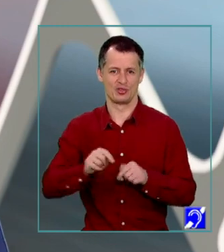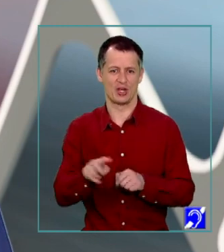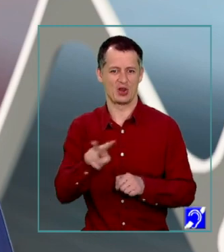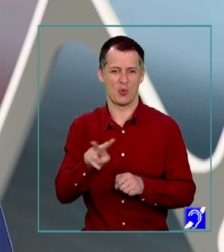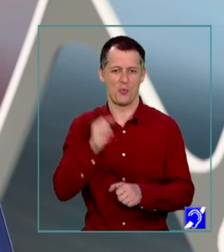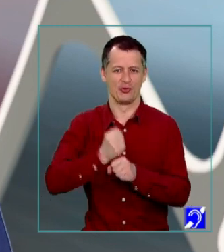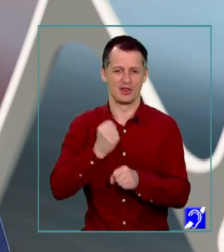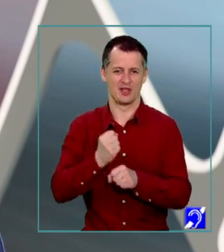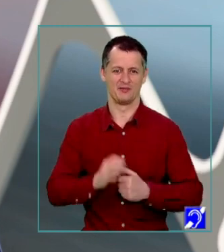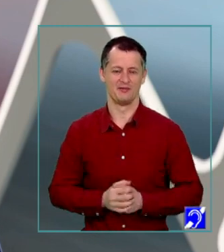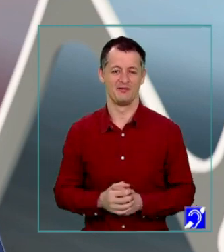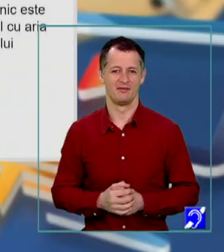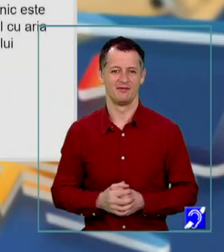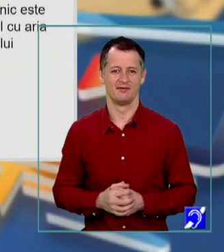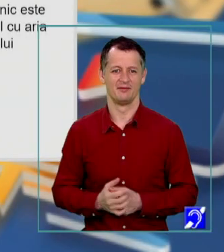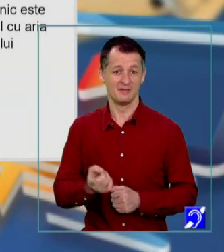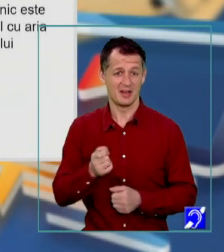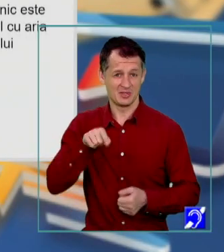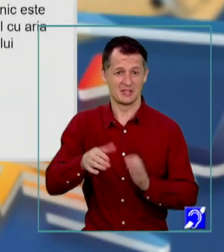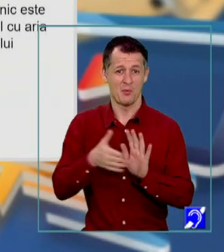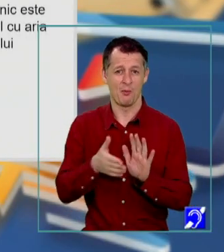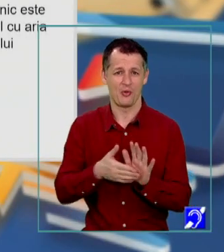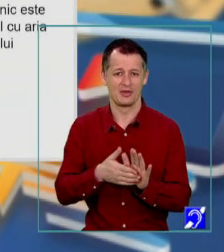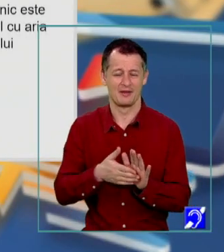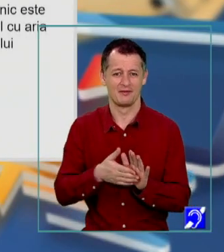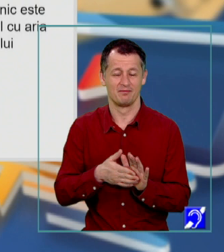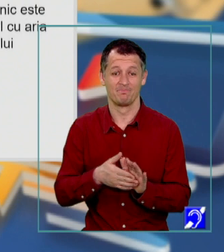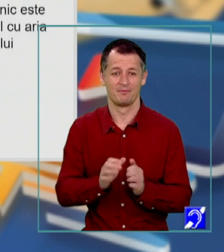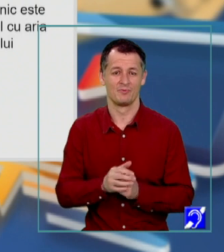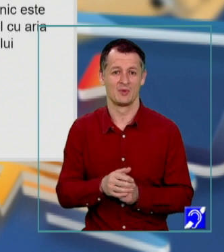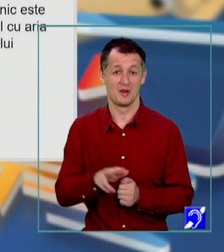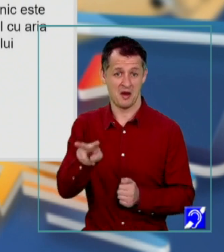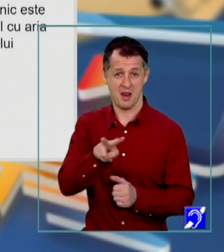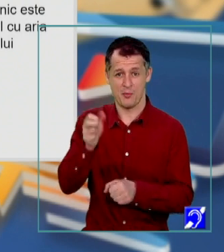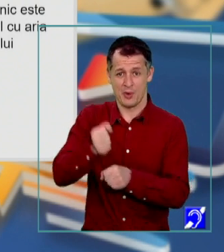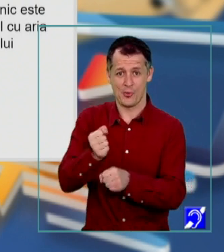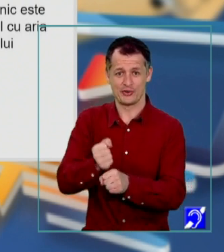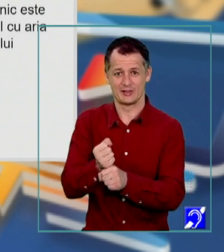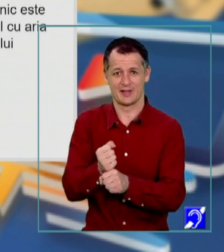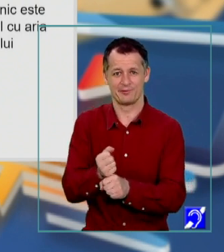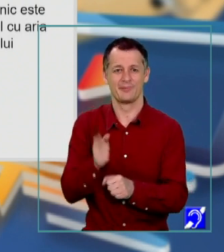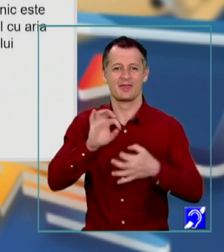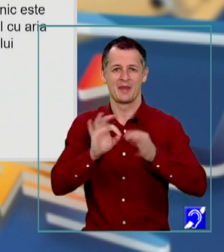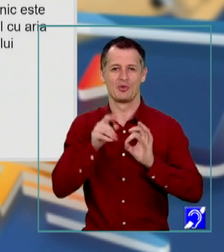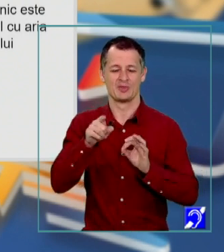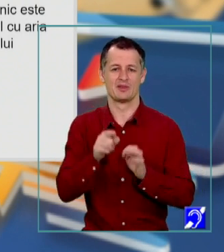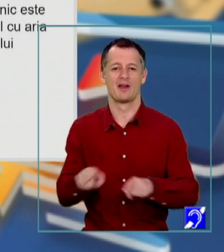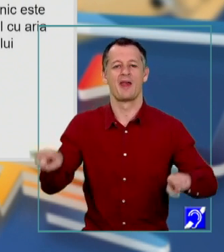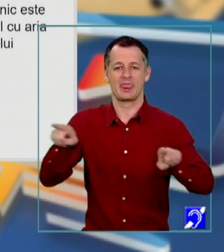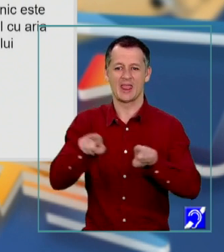două procese. Din acest motiv, practic, în ambele procese, termenul acesta este